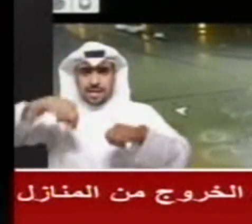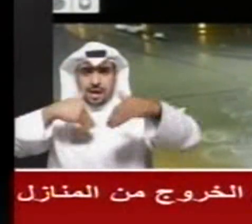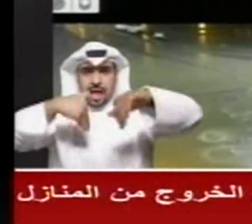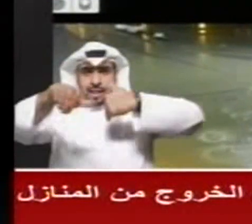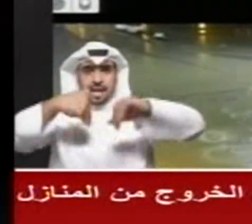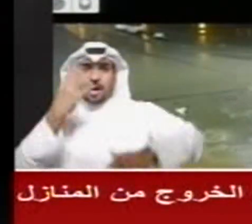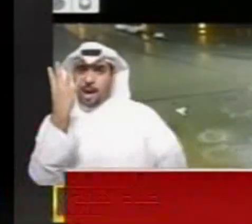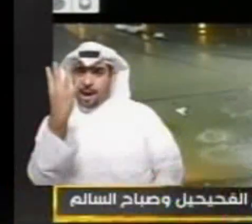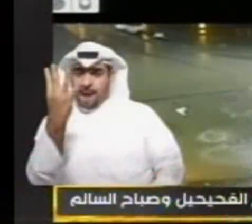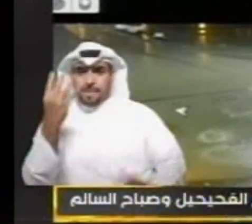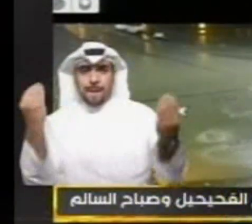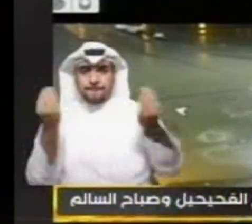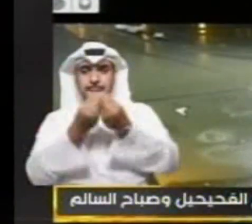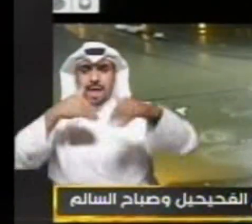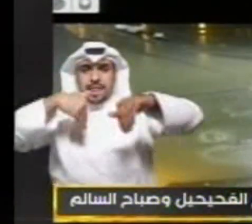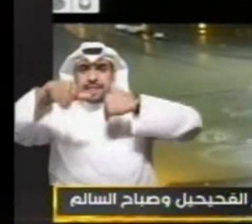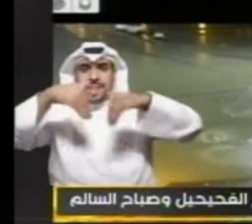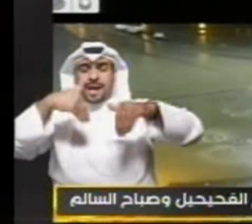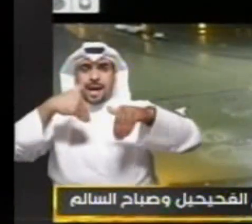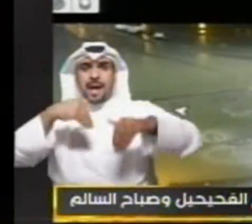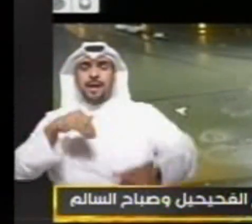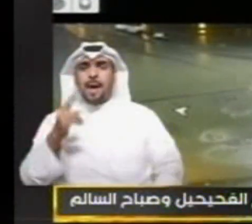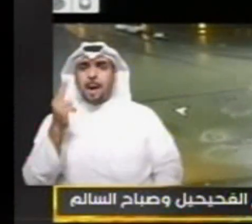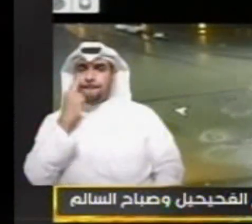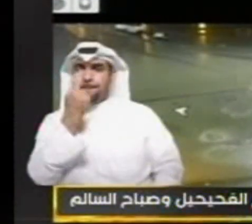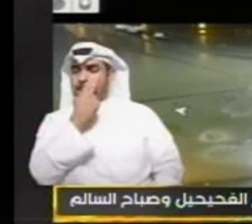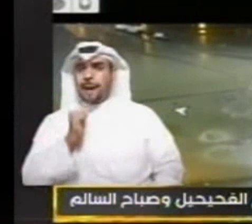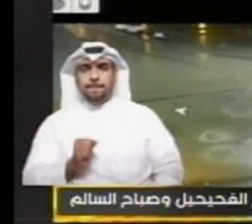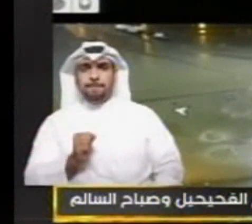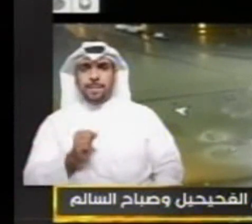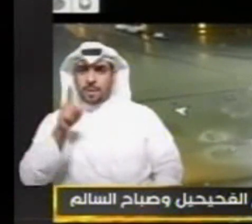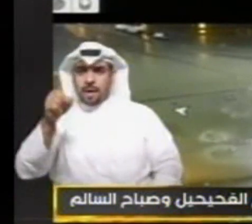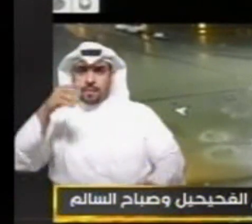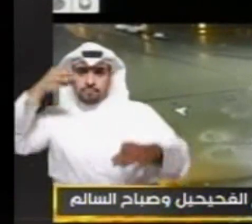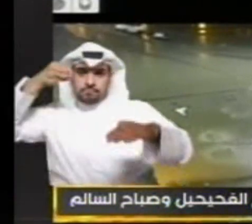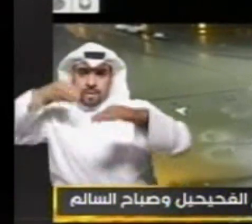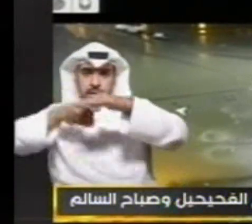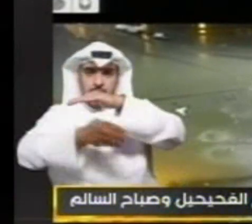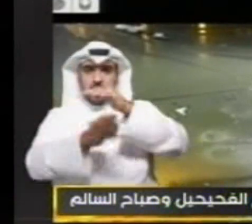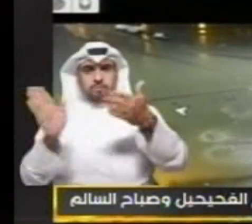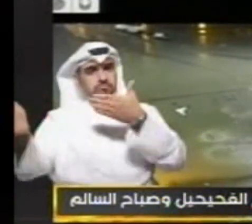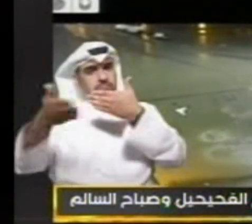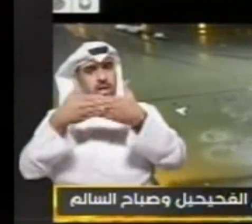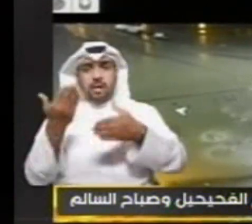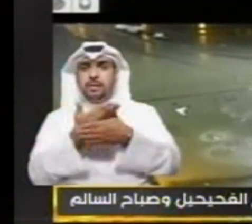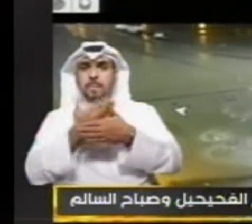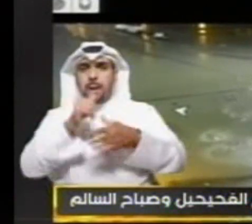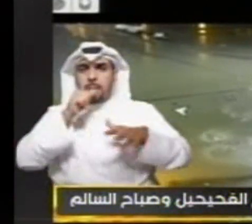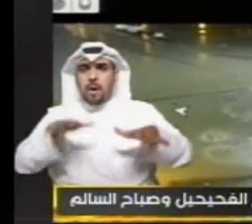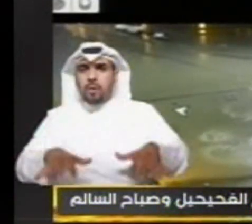السريع يمينك حولي باتجاه المدينة، أيضا تم إغلاق النفق باتجاه المدينة نتيجة ارتفاع منسوب